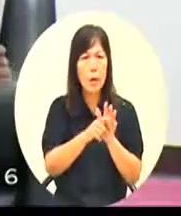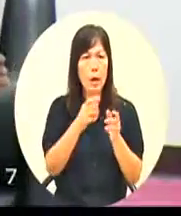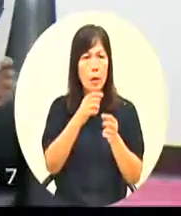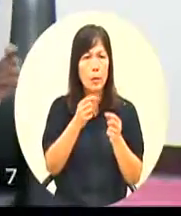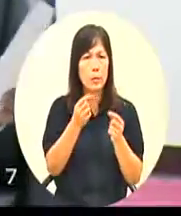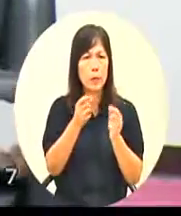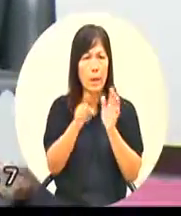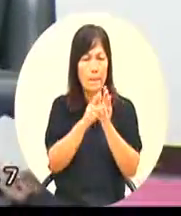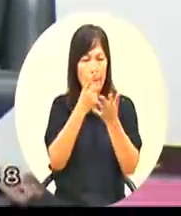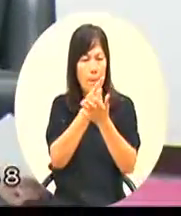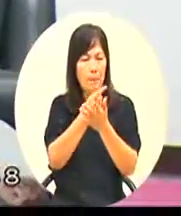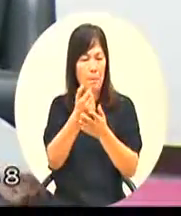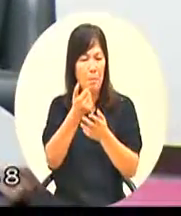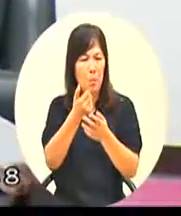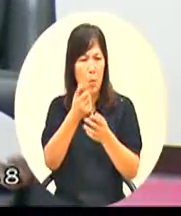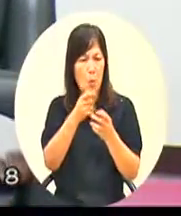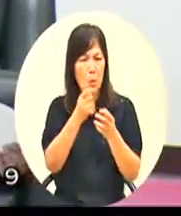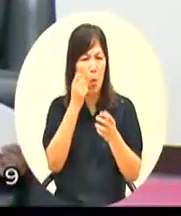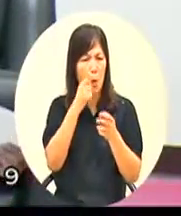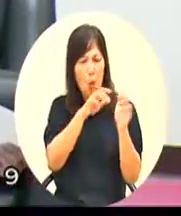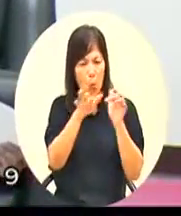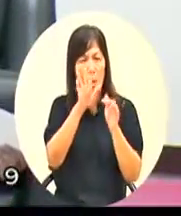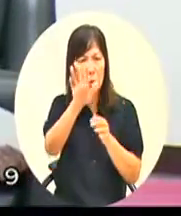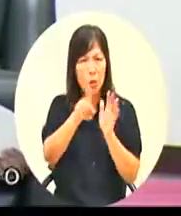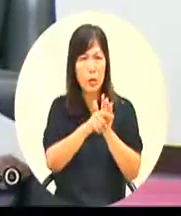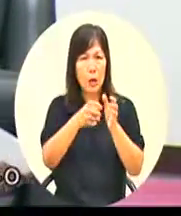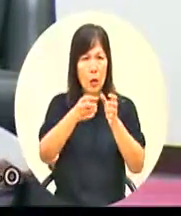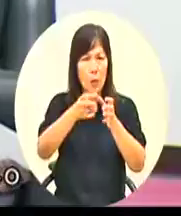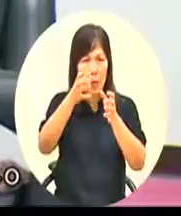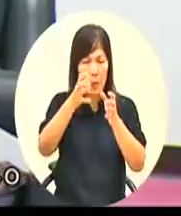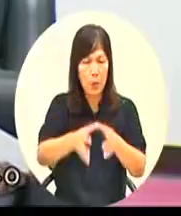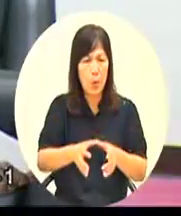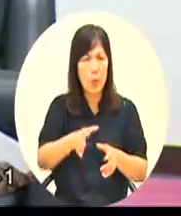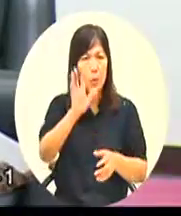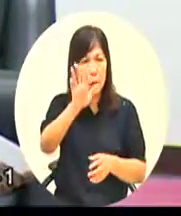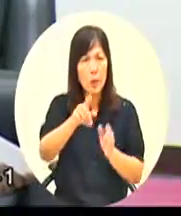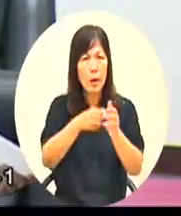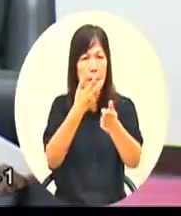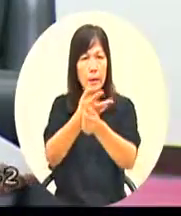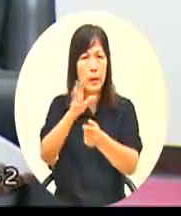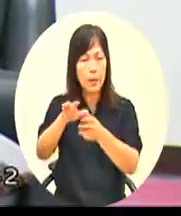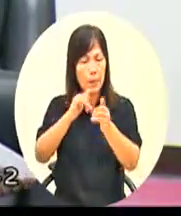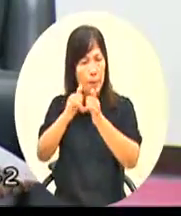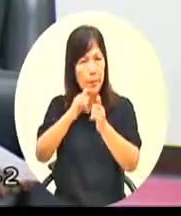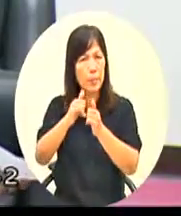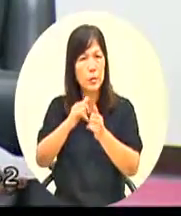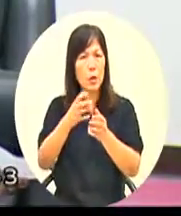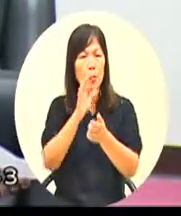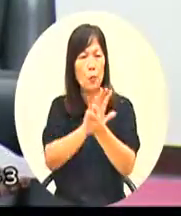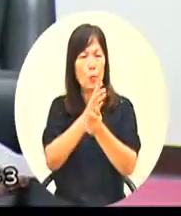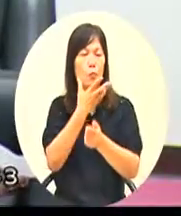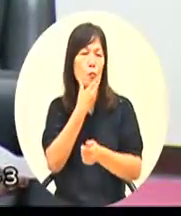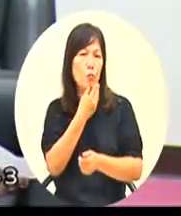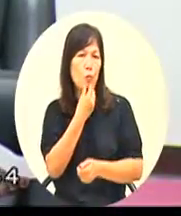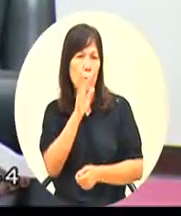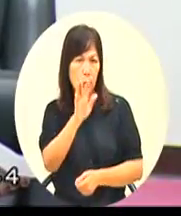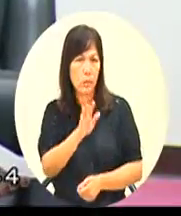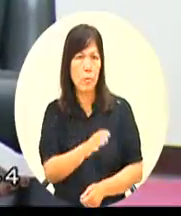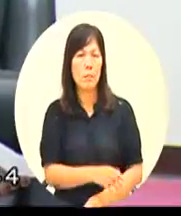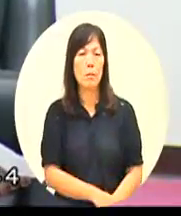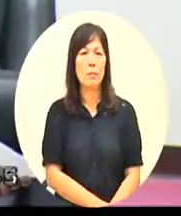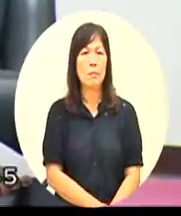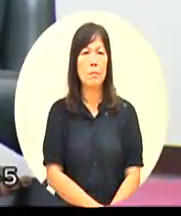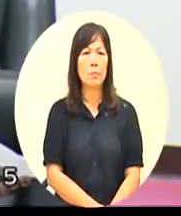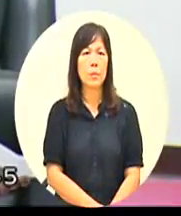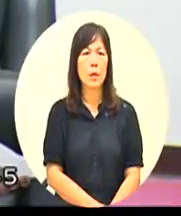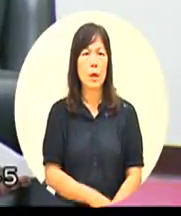常 CP 值很高的一个建设，一个我们的公共建设的给予我们民众的一个福利，那这样的话你